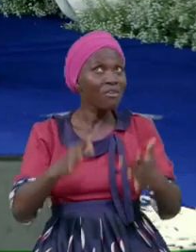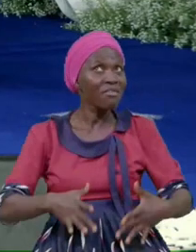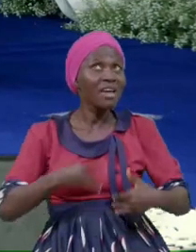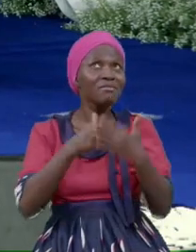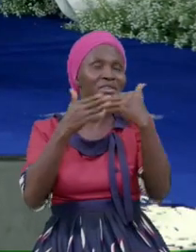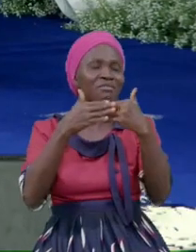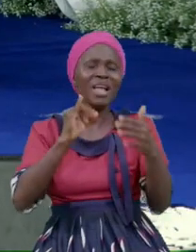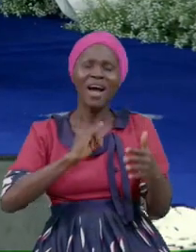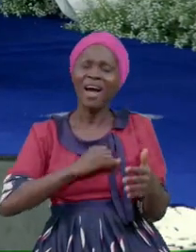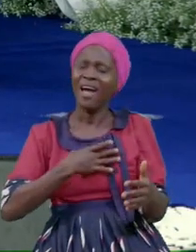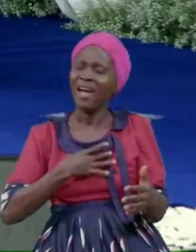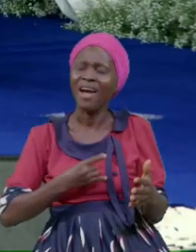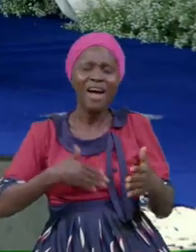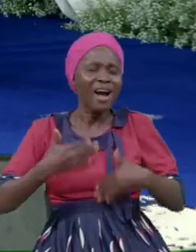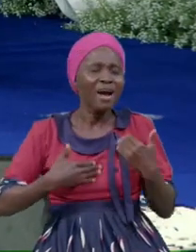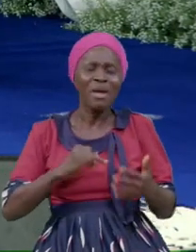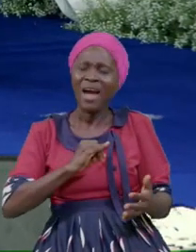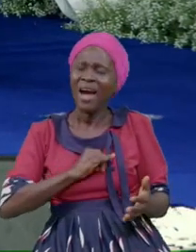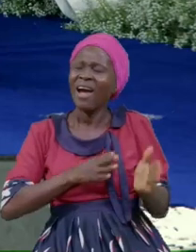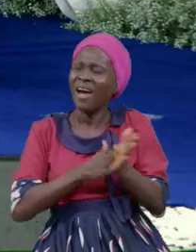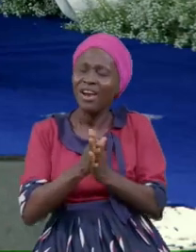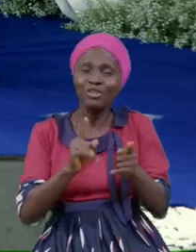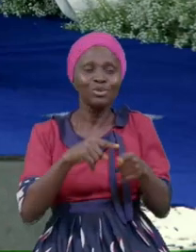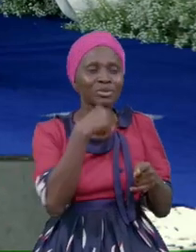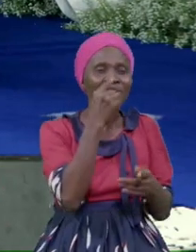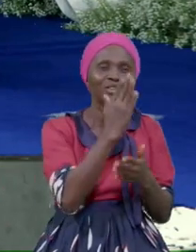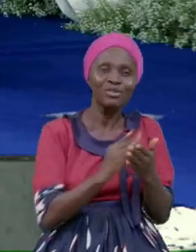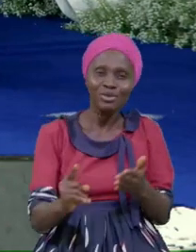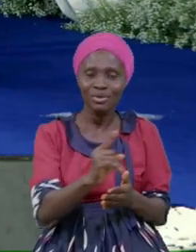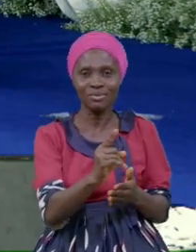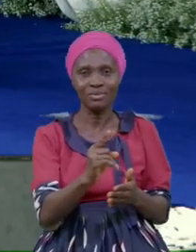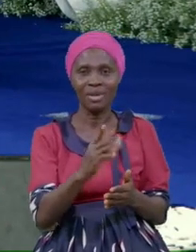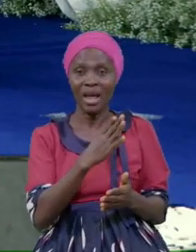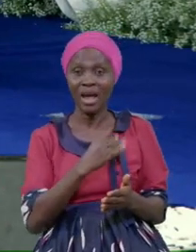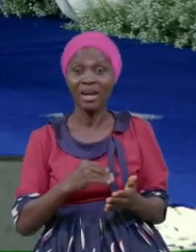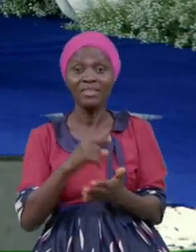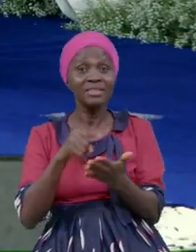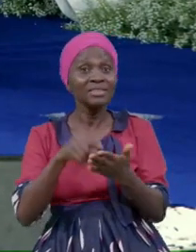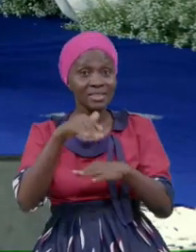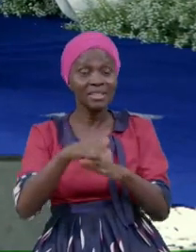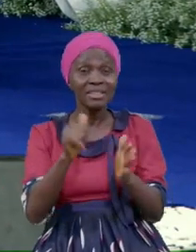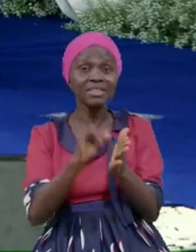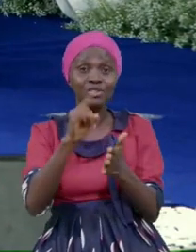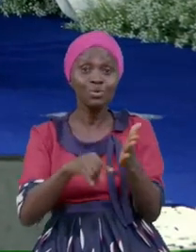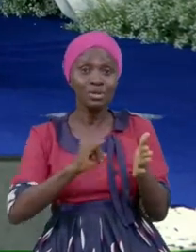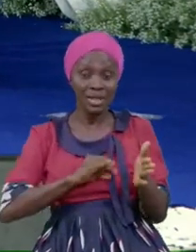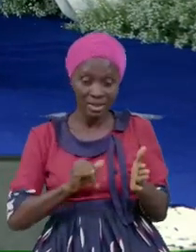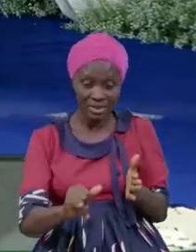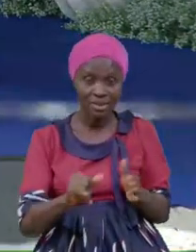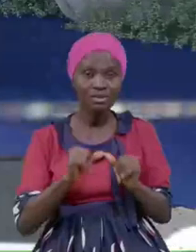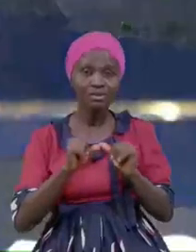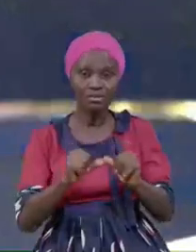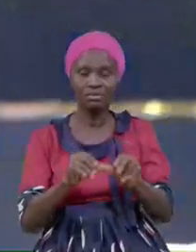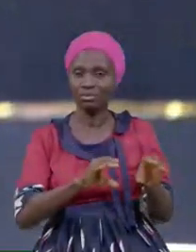voulais simplement en parler à quelqu'un. Et jusqu'à présent, c'est ce que je fais toujours. Je vais toujours en parler à